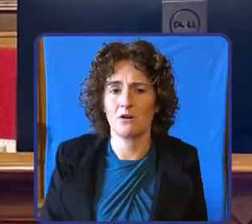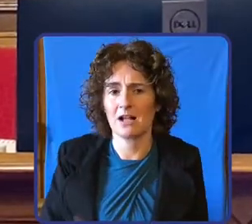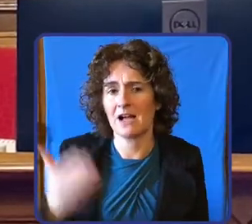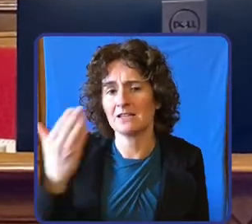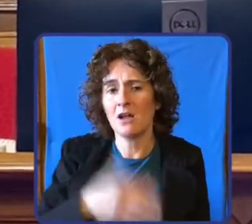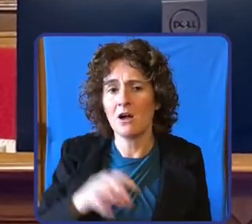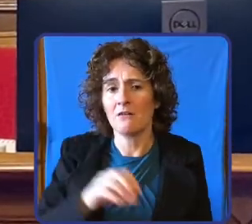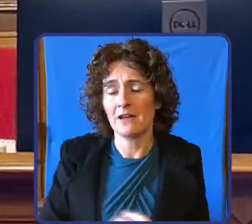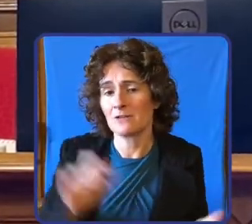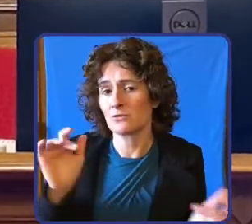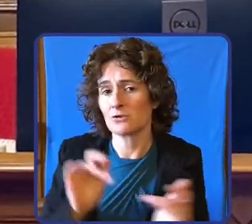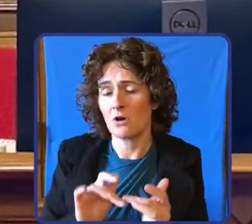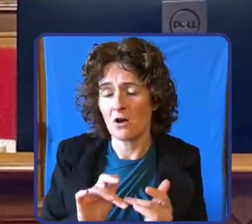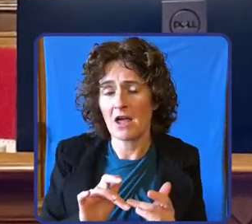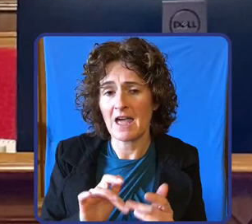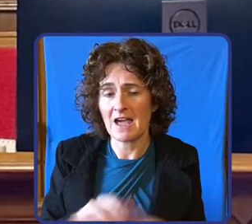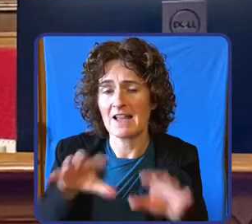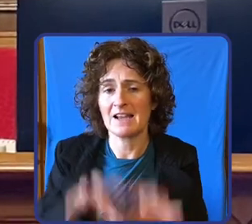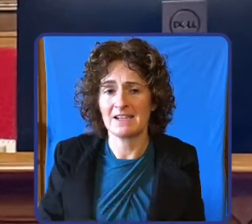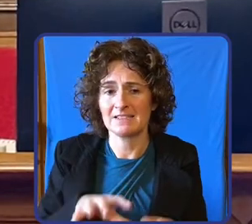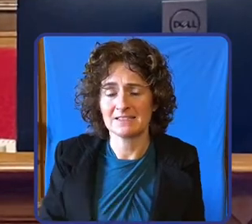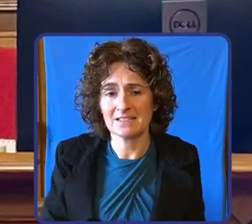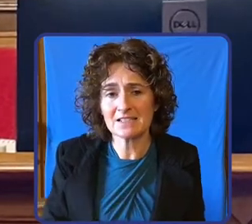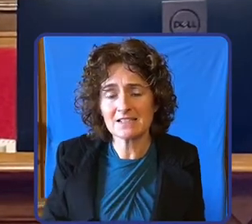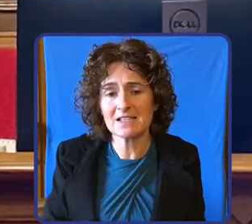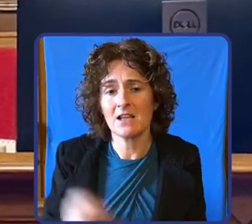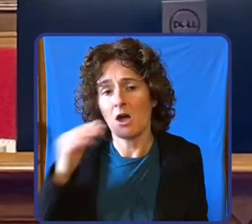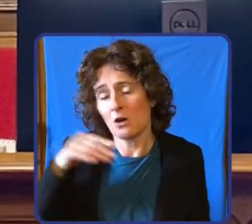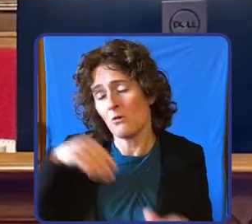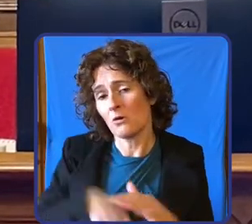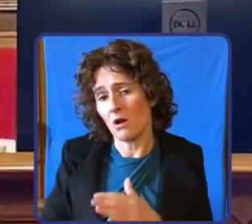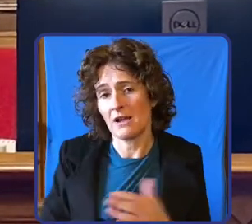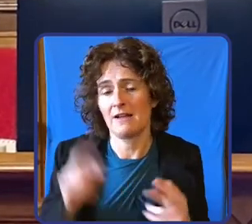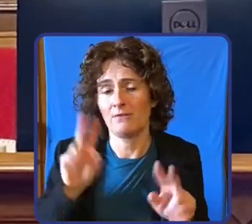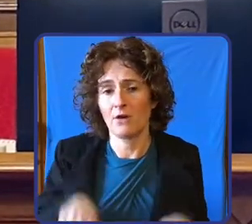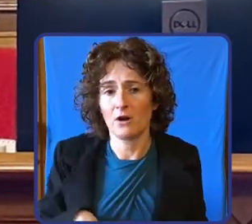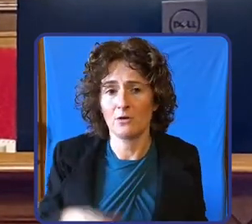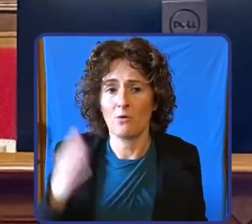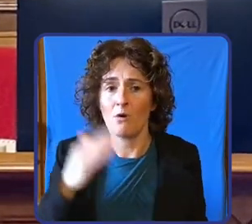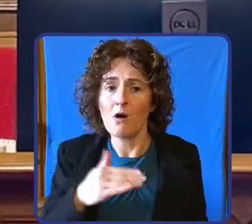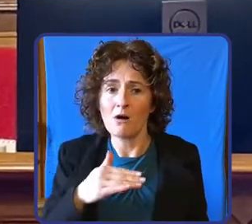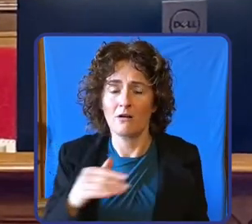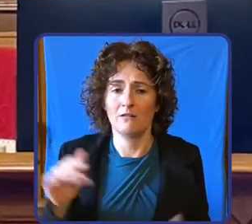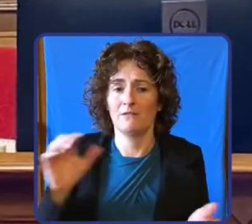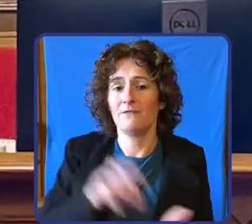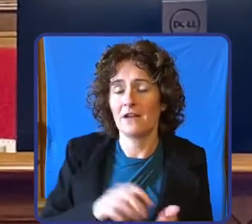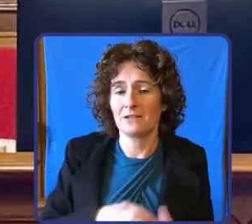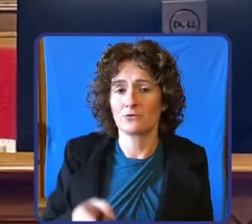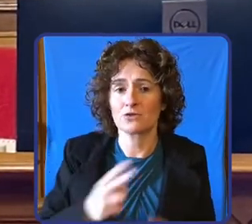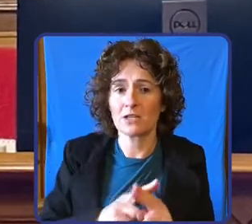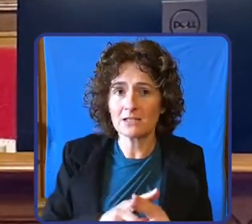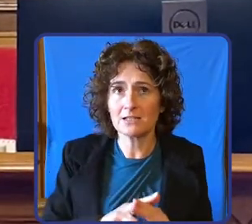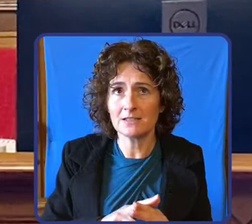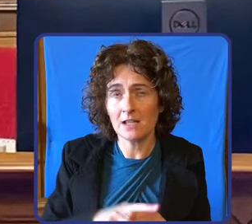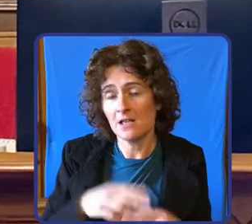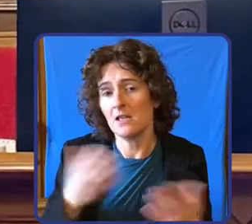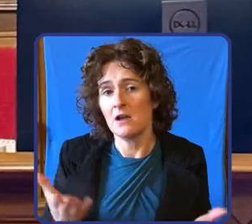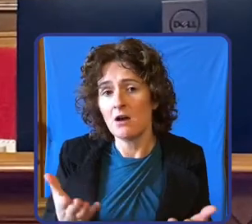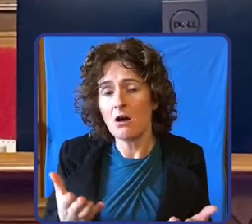városa ellen tesz, akkor alávaló. Ha a városa érdekében tesz, akkor végzi a dolgát. Ez a különbség. Tudja? Tehát viszonylag